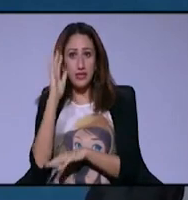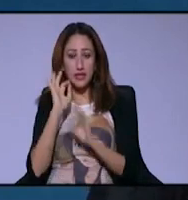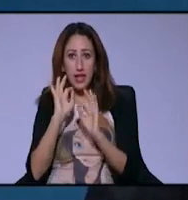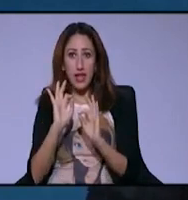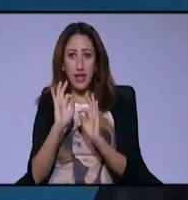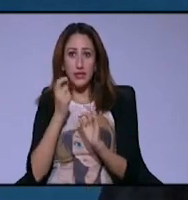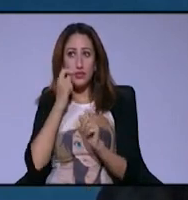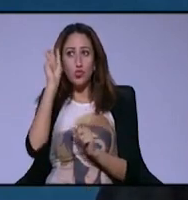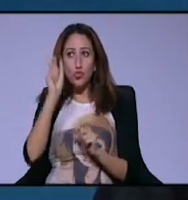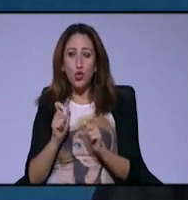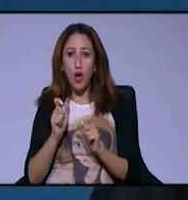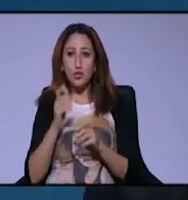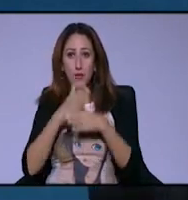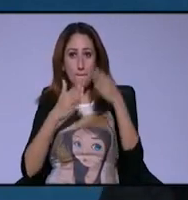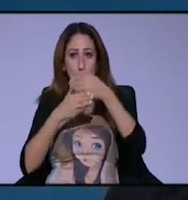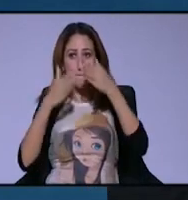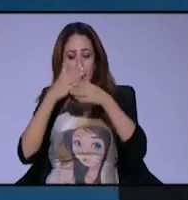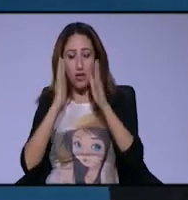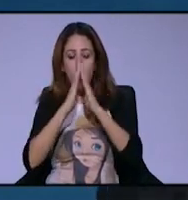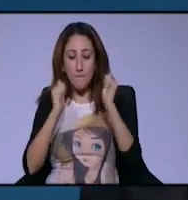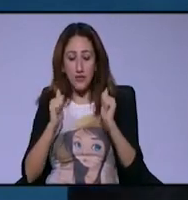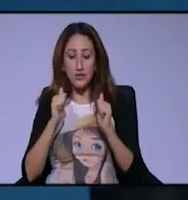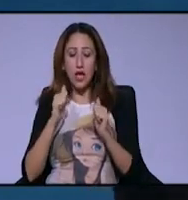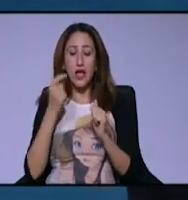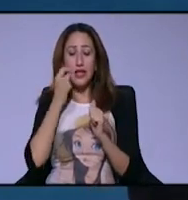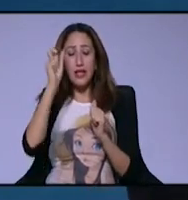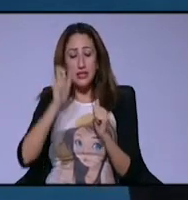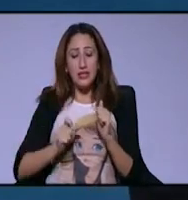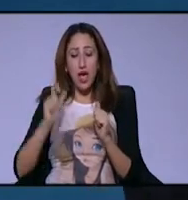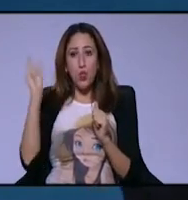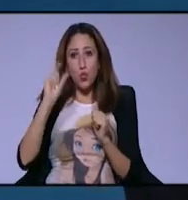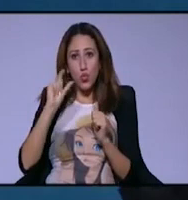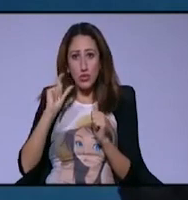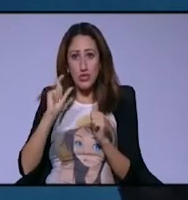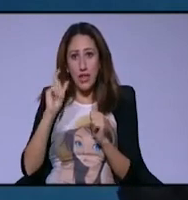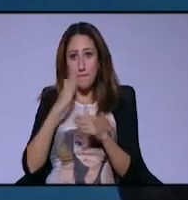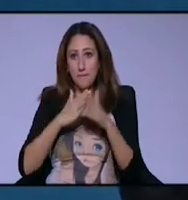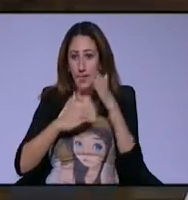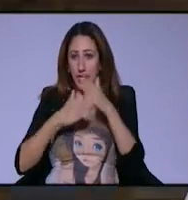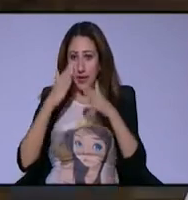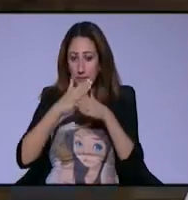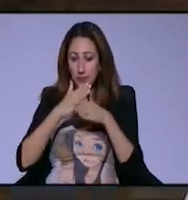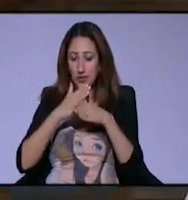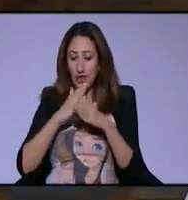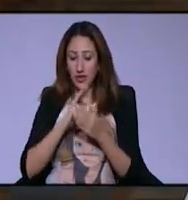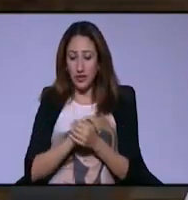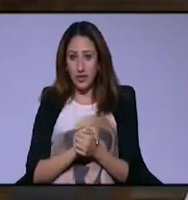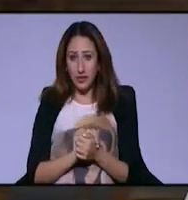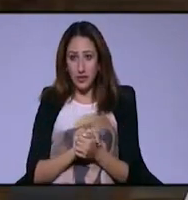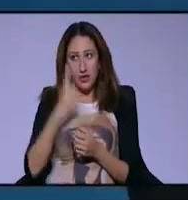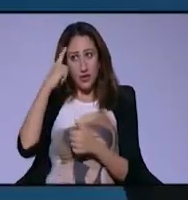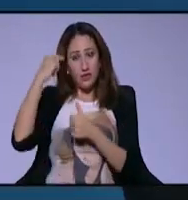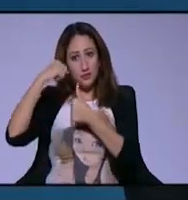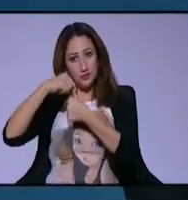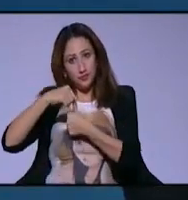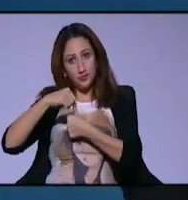عليها الشخصية المصرية والتي تبنى عليها شخصية الإنسان المسلم. يعني يمكن سيادتك في حضورنا في الذاكرة من